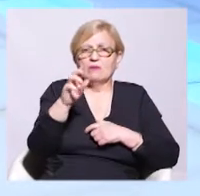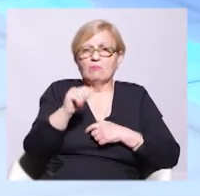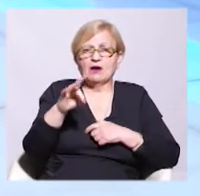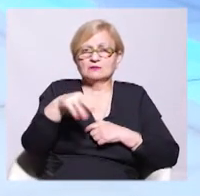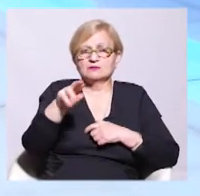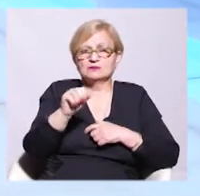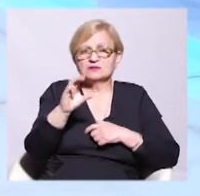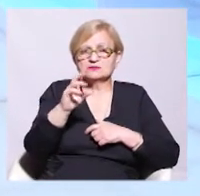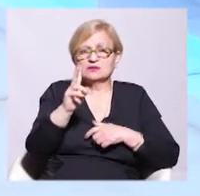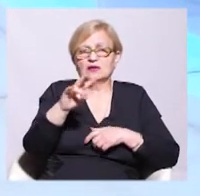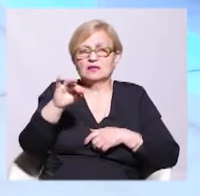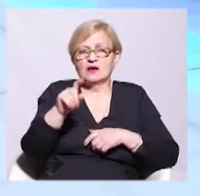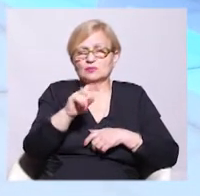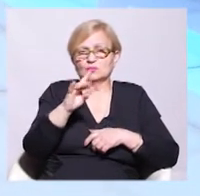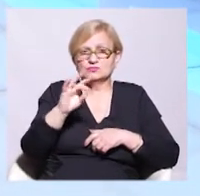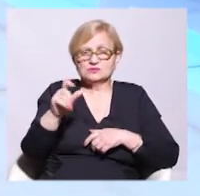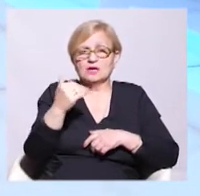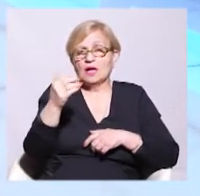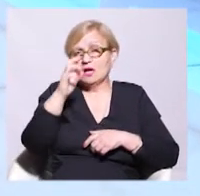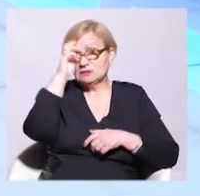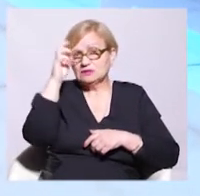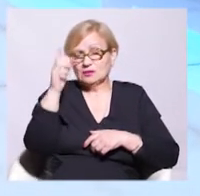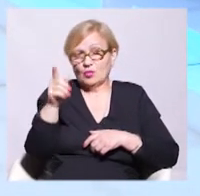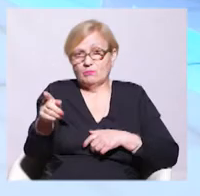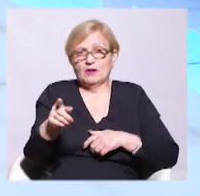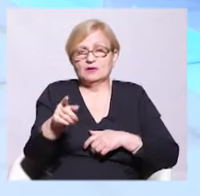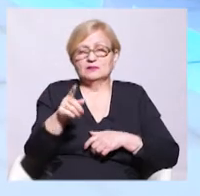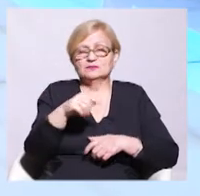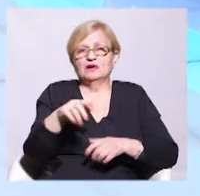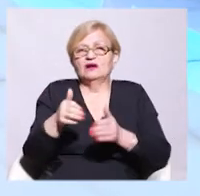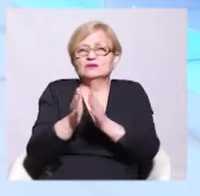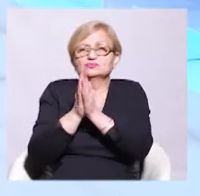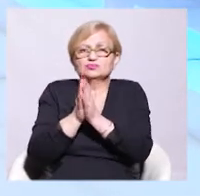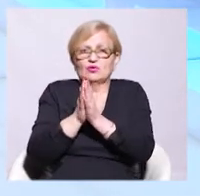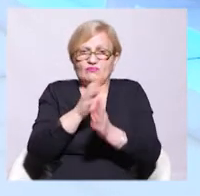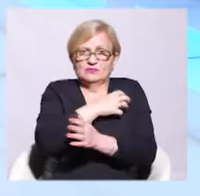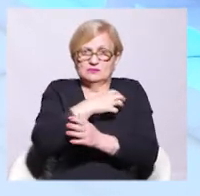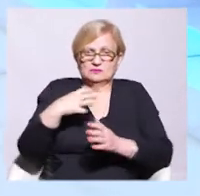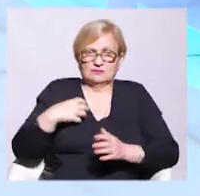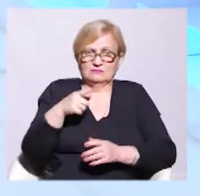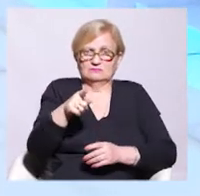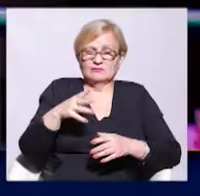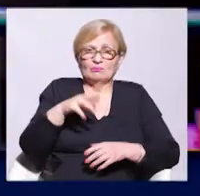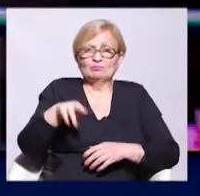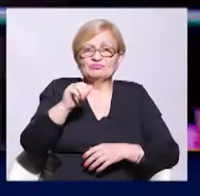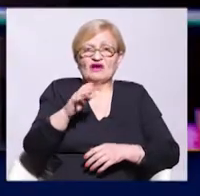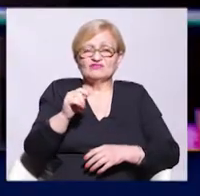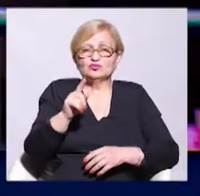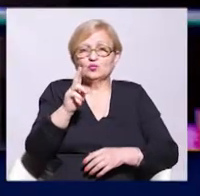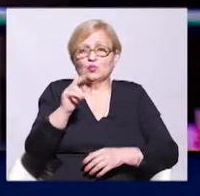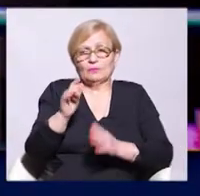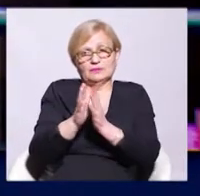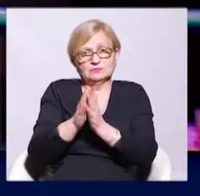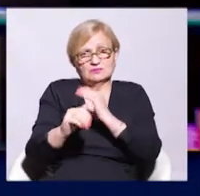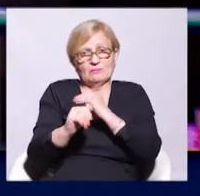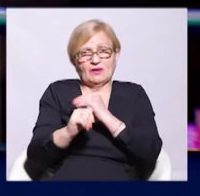უქმნის ქვეყანას. Დედოფალი და სამეფო კარი დახმარებას ქართველთა მეფეს დავით კურაპალატს თხოვენ.